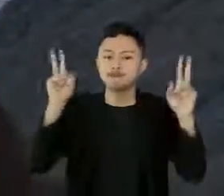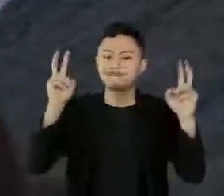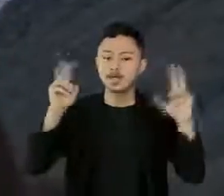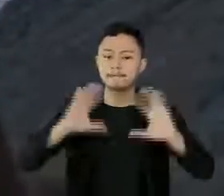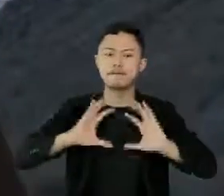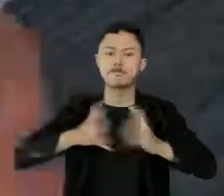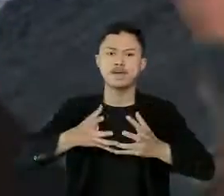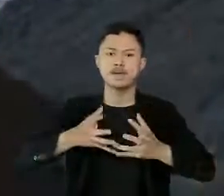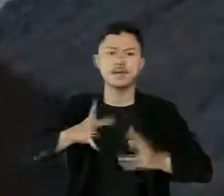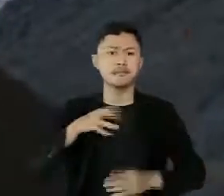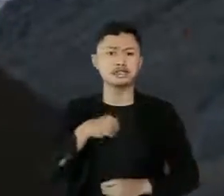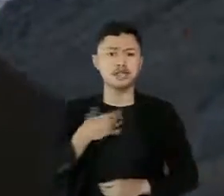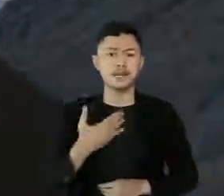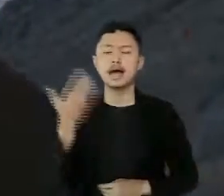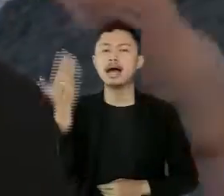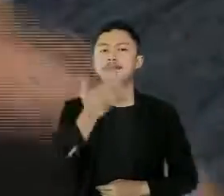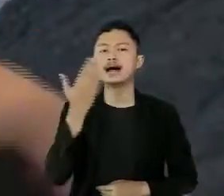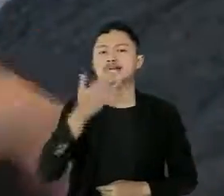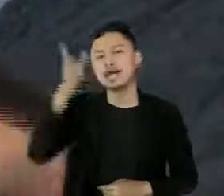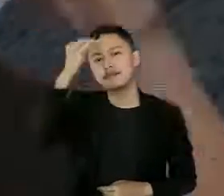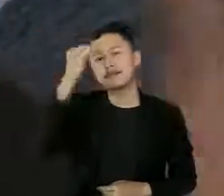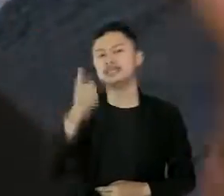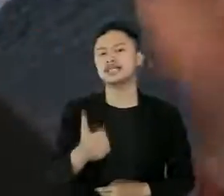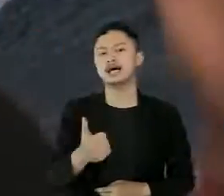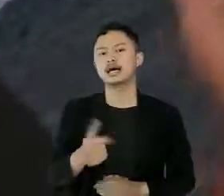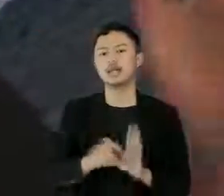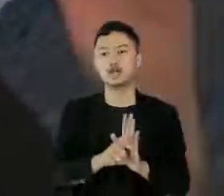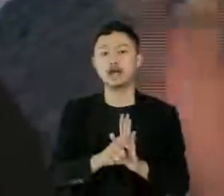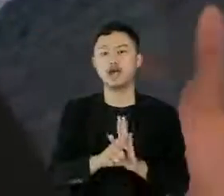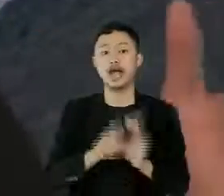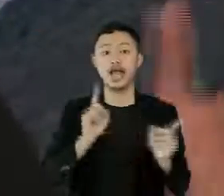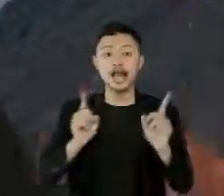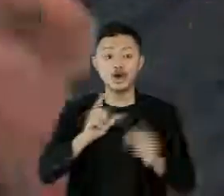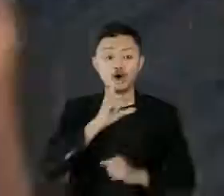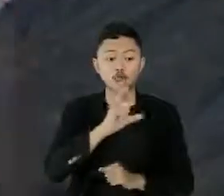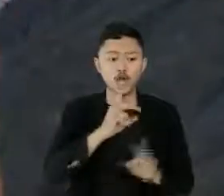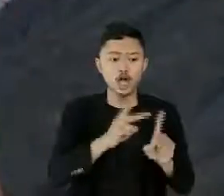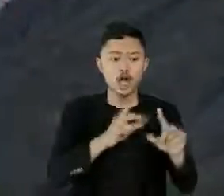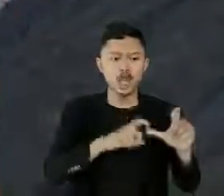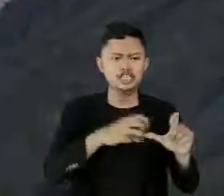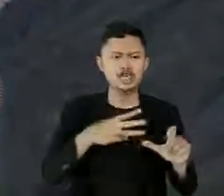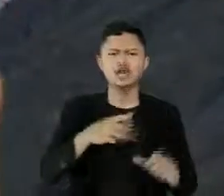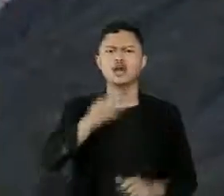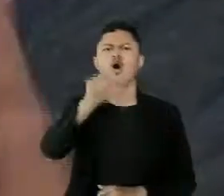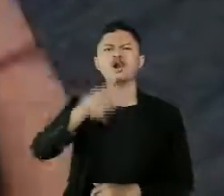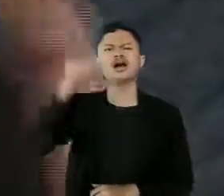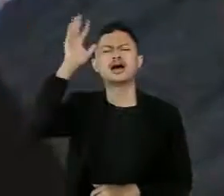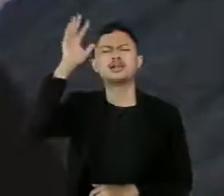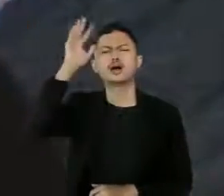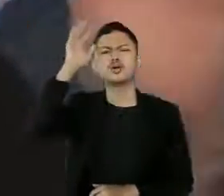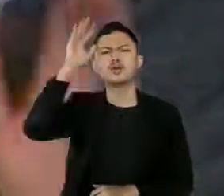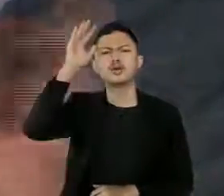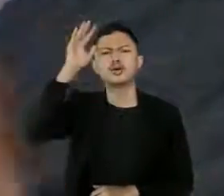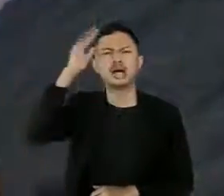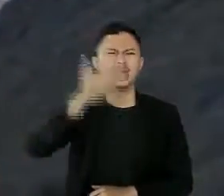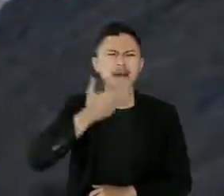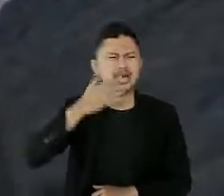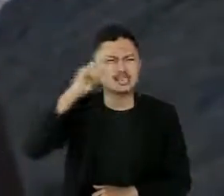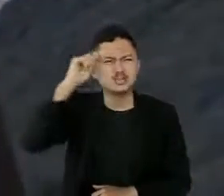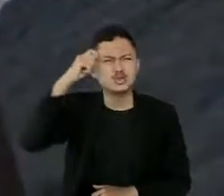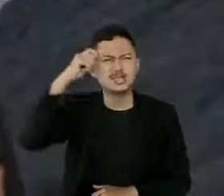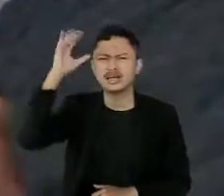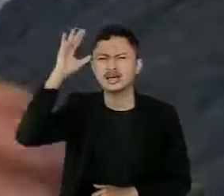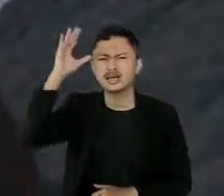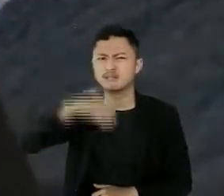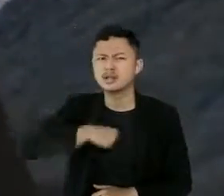Gitu. Kadang-kadang kalau ke desa-desa, kalau kita CHSE itu luar biasa, tapi kadang-kadang ada bahasa-bahasa yang terlalu sulit, maka agak